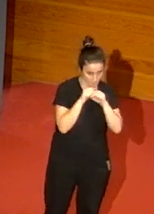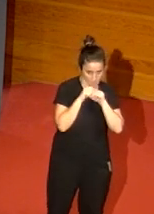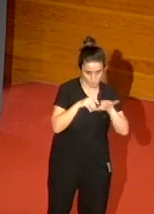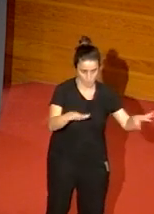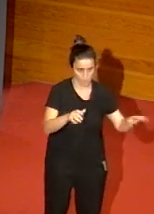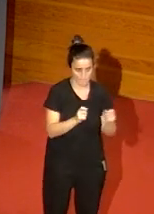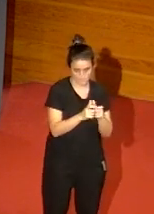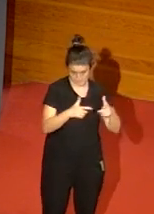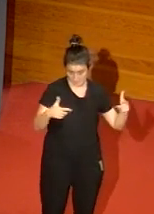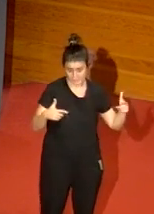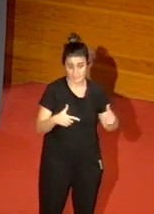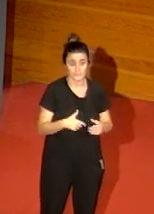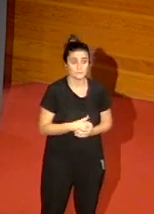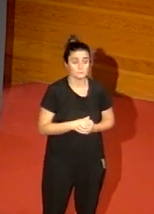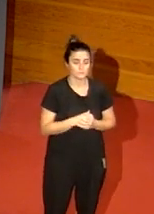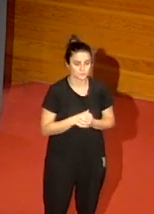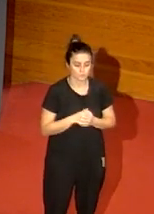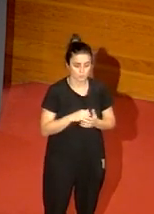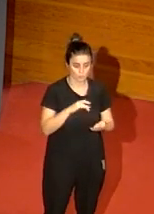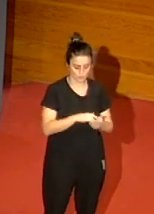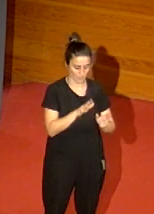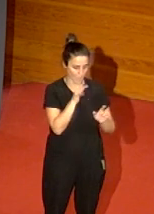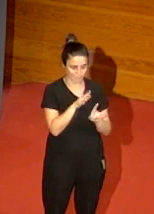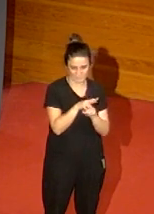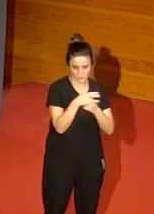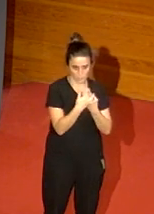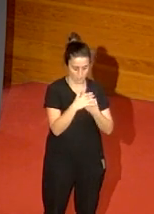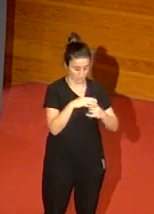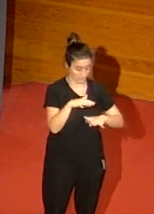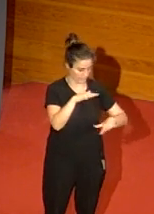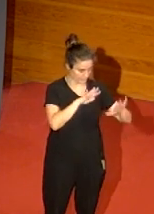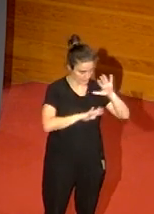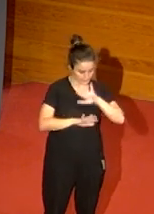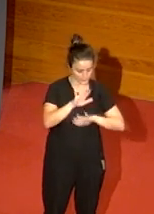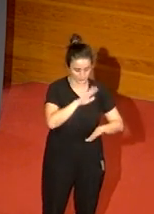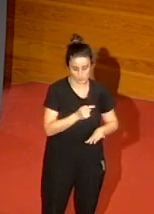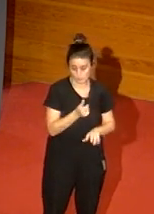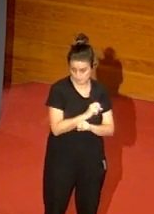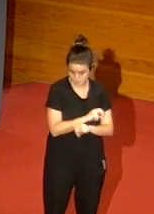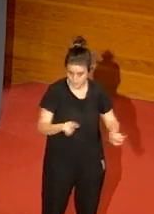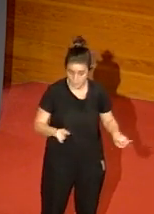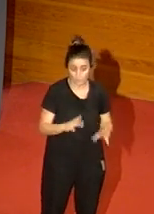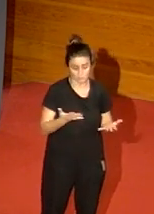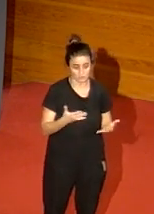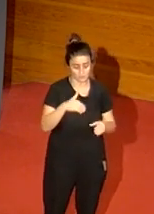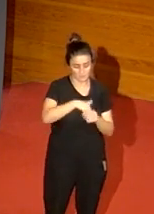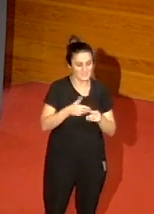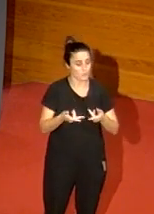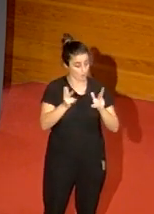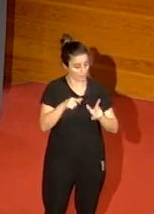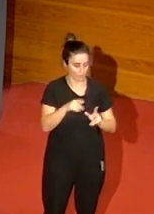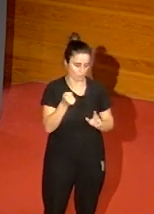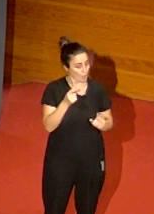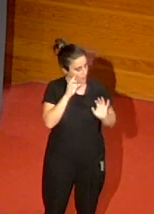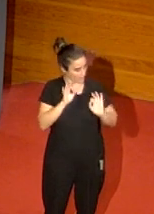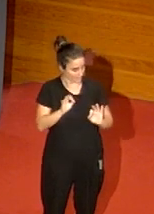gehiago, egoera nazio honetan are gehiago, eta demokrazia bera arriskuan dagoelako. Ez? Bueno, hau esan da, eta hau esan nahi